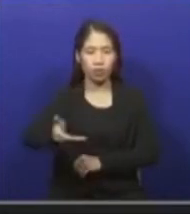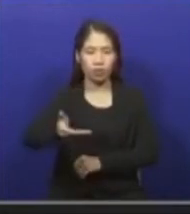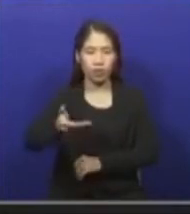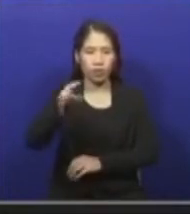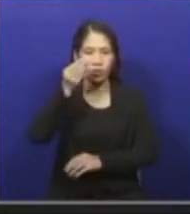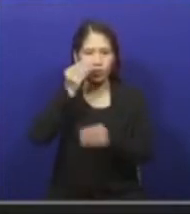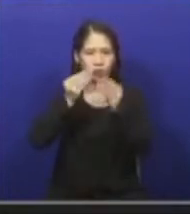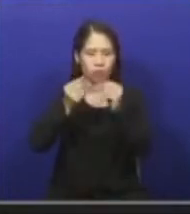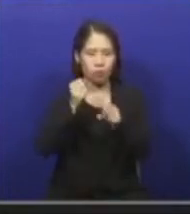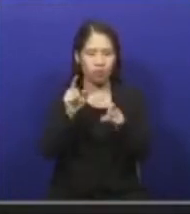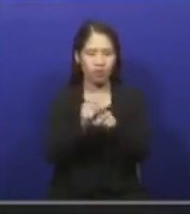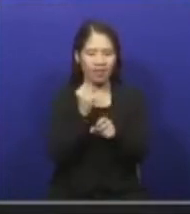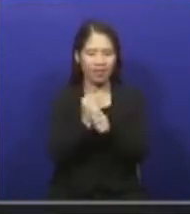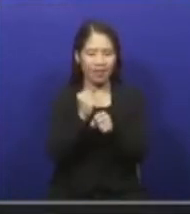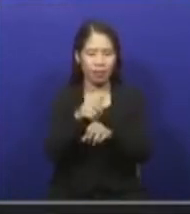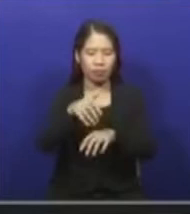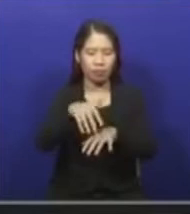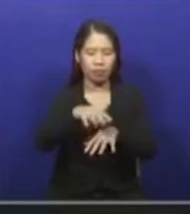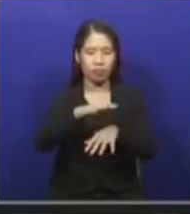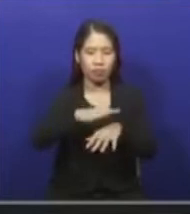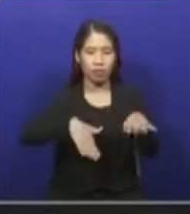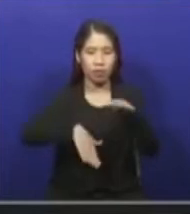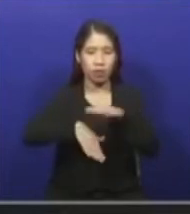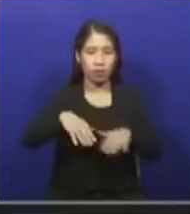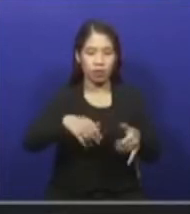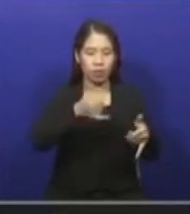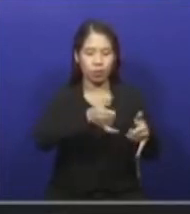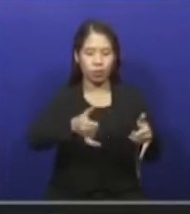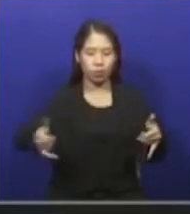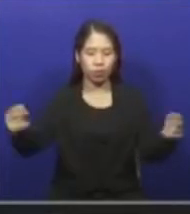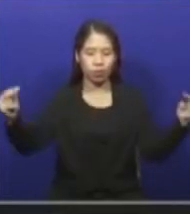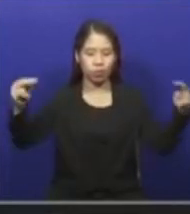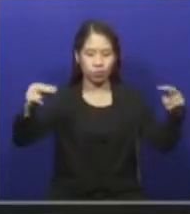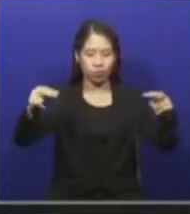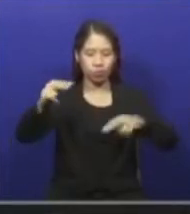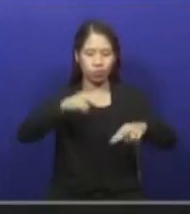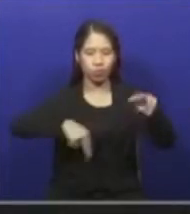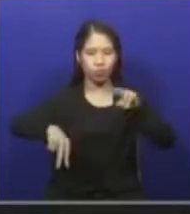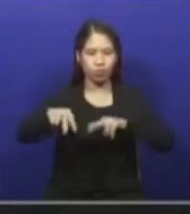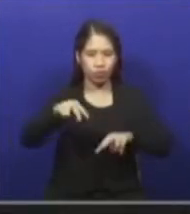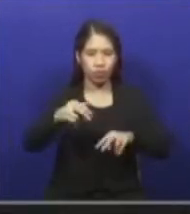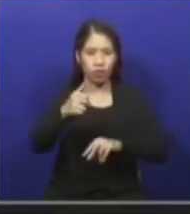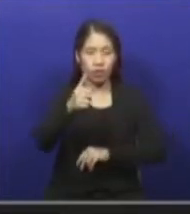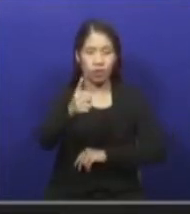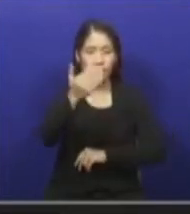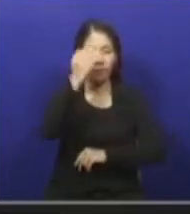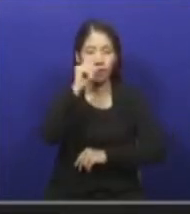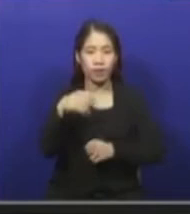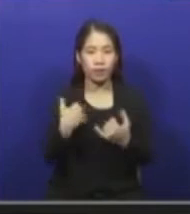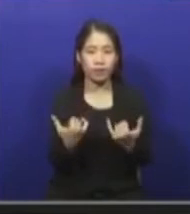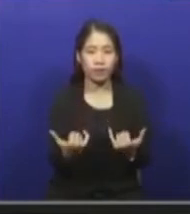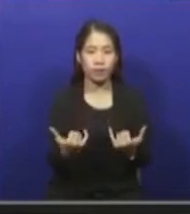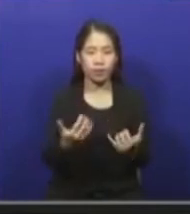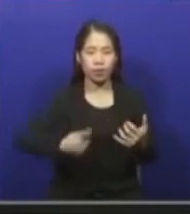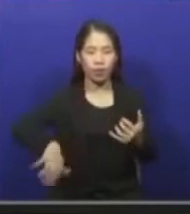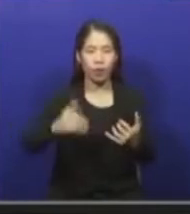ตหุ่นไล่กาของน้องก้าว60กว่าล้านตัวทั่วประเทศพร้อมๆกันทันทีครับท่านประธานนั่นก็เพราะว่าในปัจจุบันพวกเร